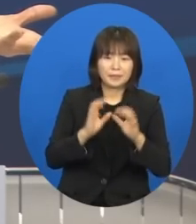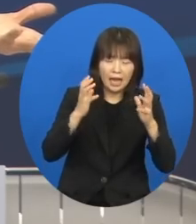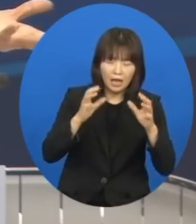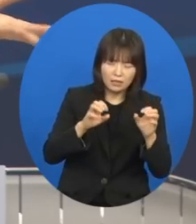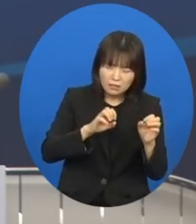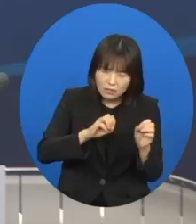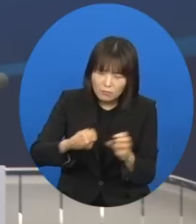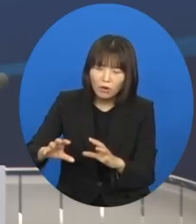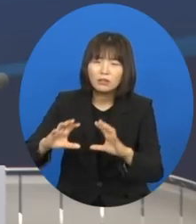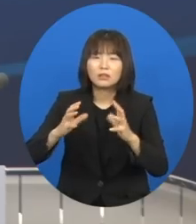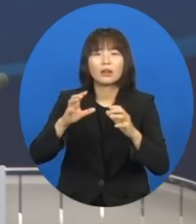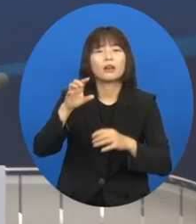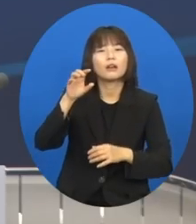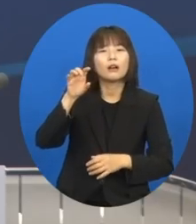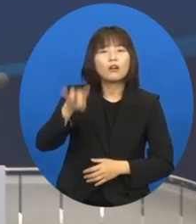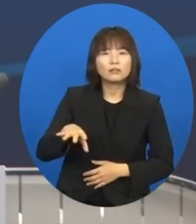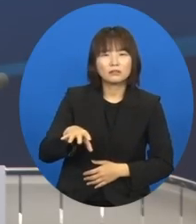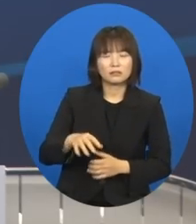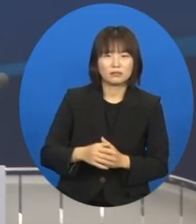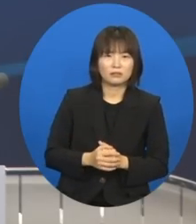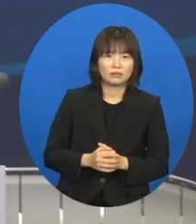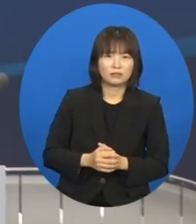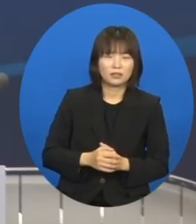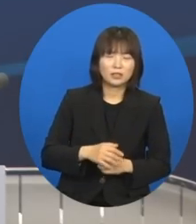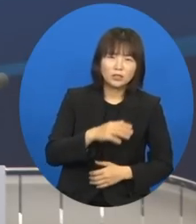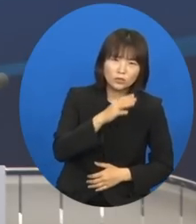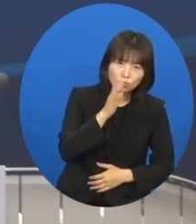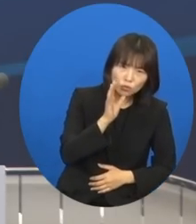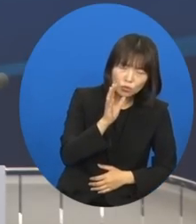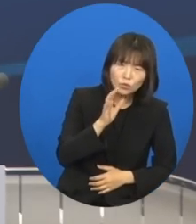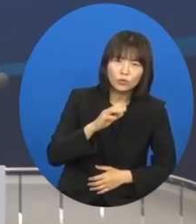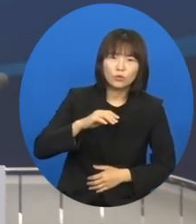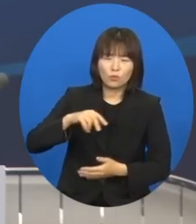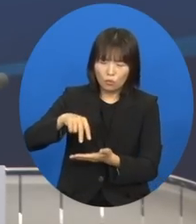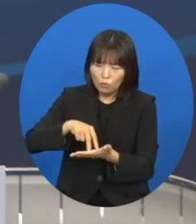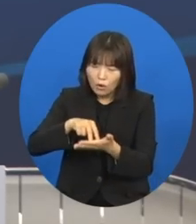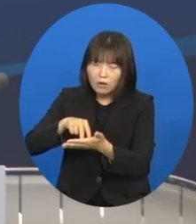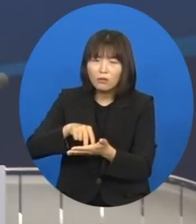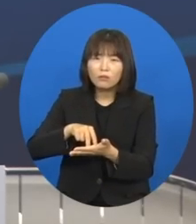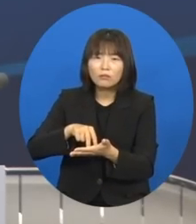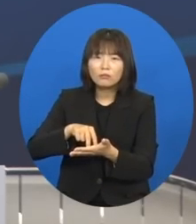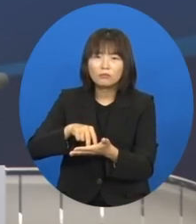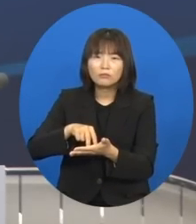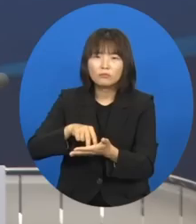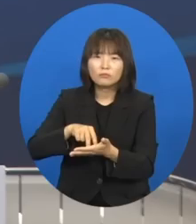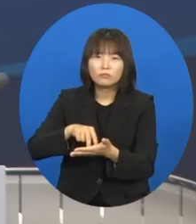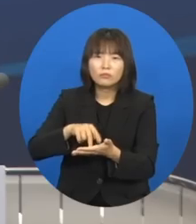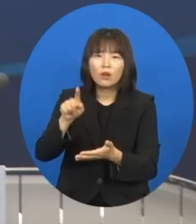나라입니까? 노인자 살률, 외로움, 어느 나라입니까?